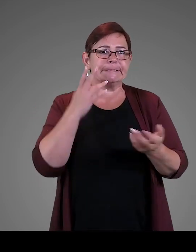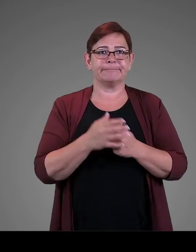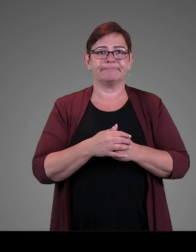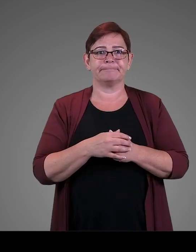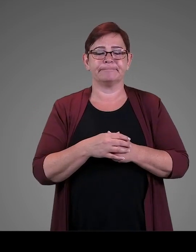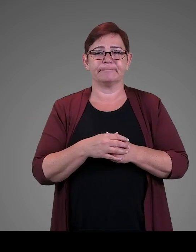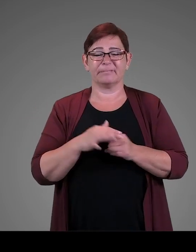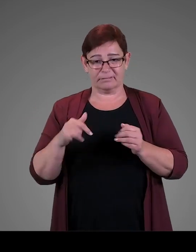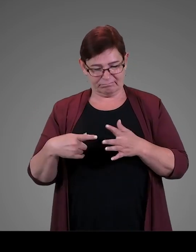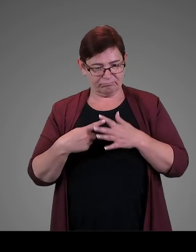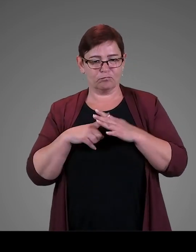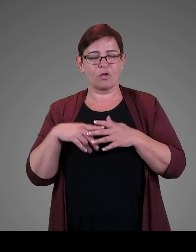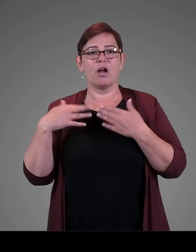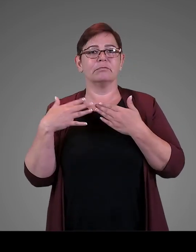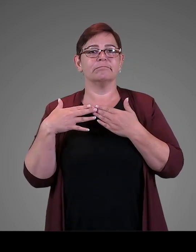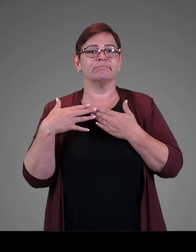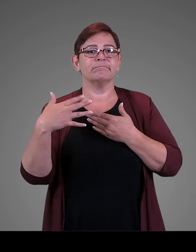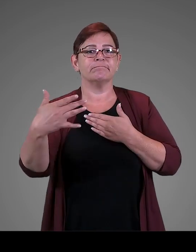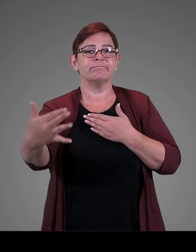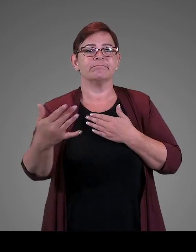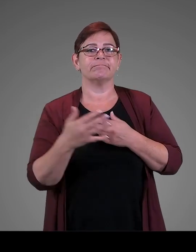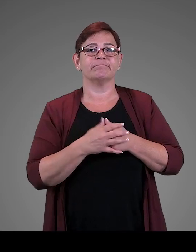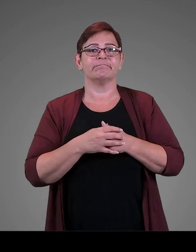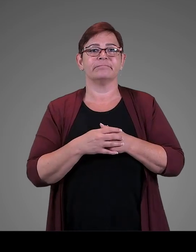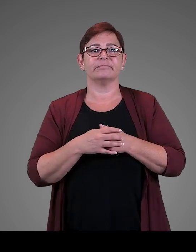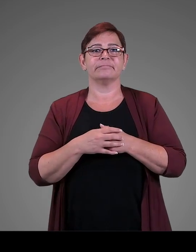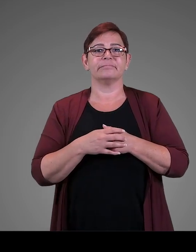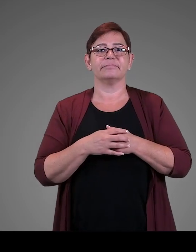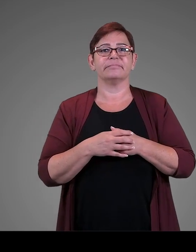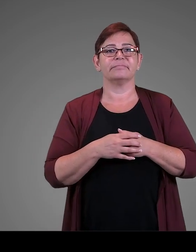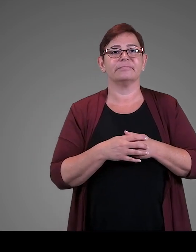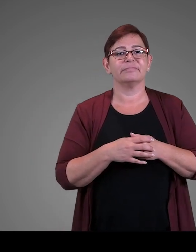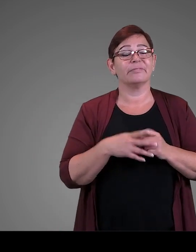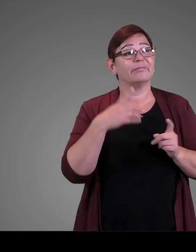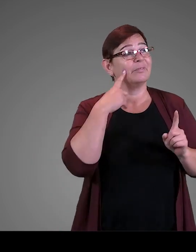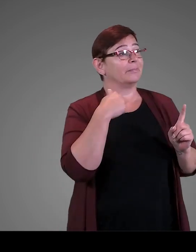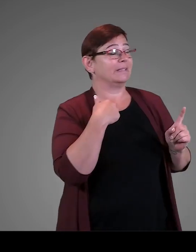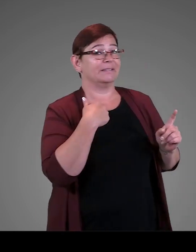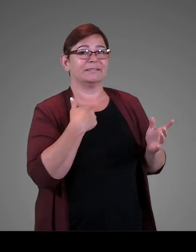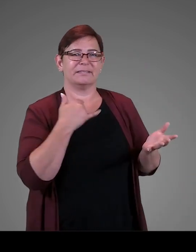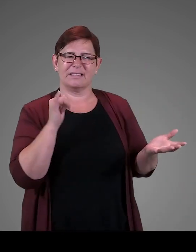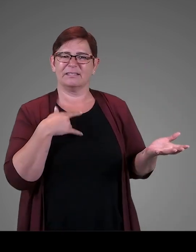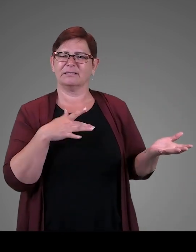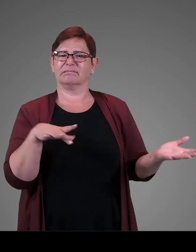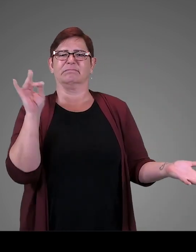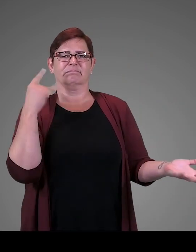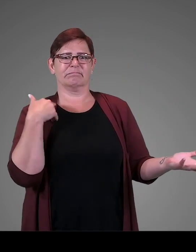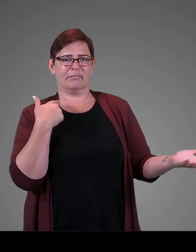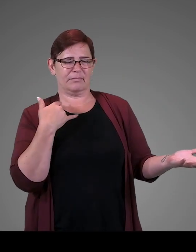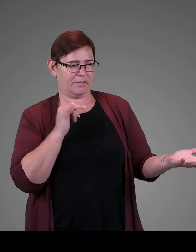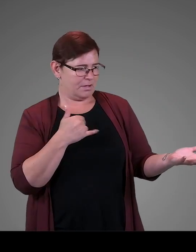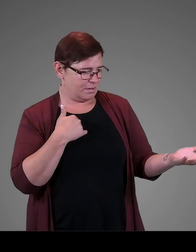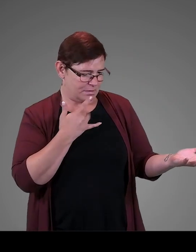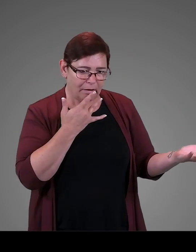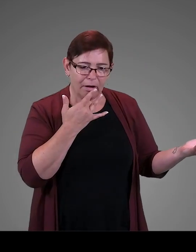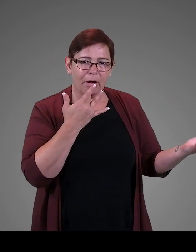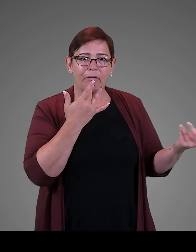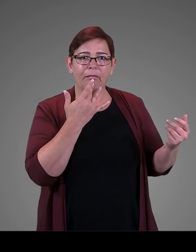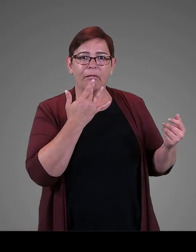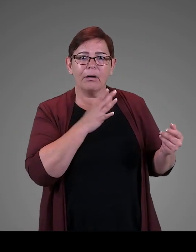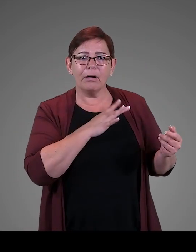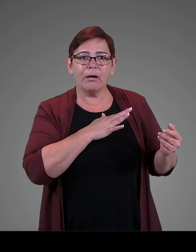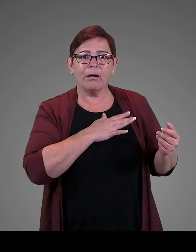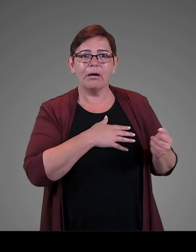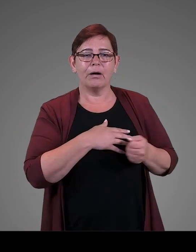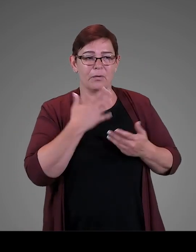écoute, rappelle-moi la semaine prochaine. Puis on va voir ça. Puis finalement, ça a commencé de même. Là. Pour moi, là, c'était